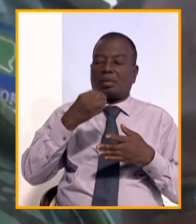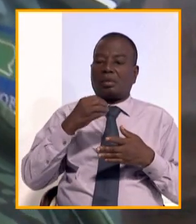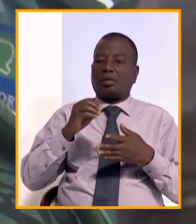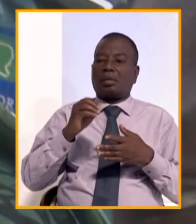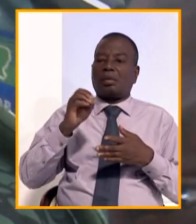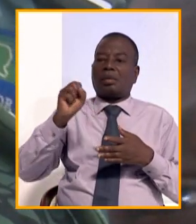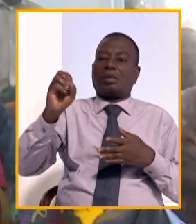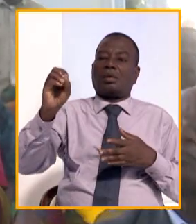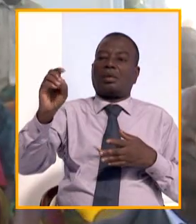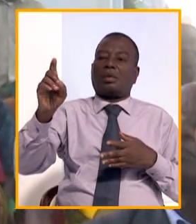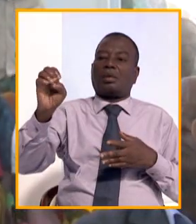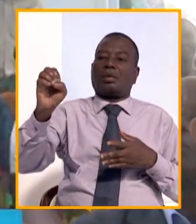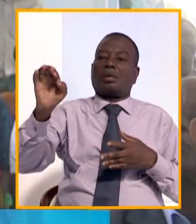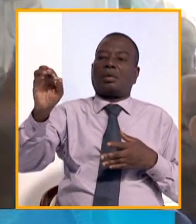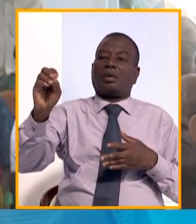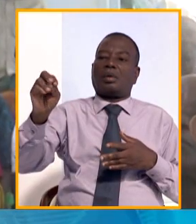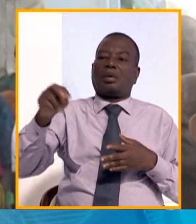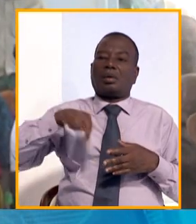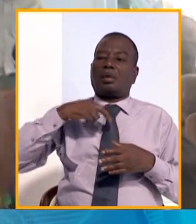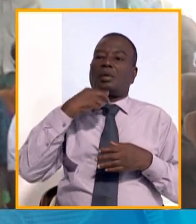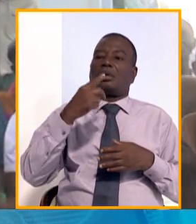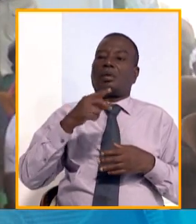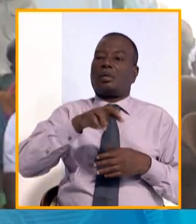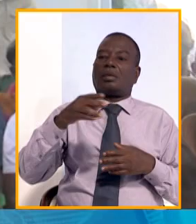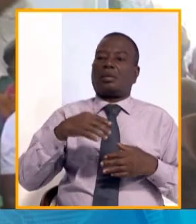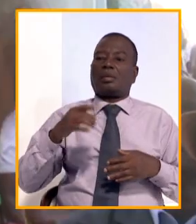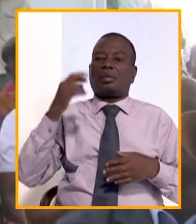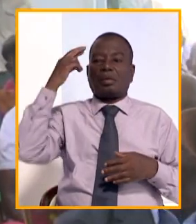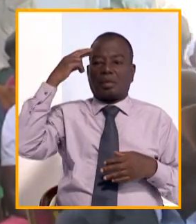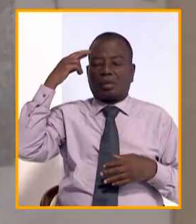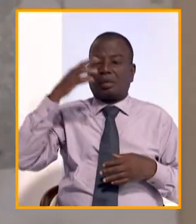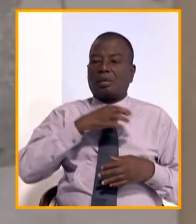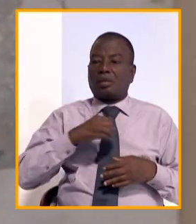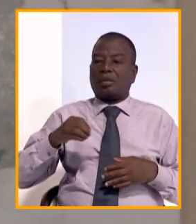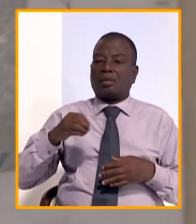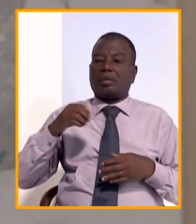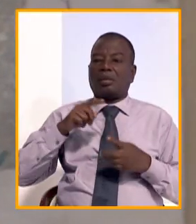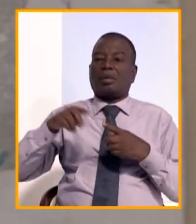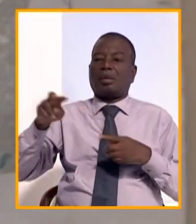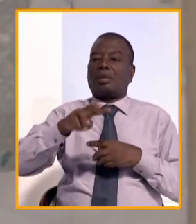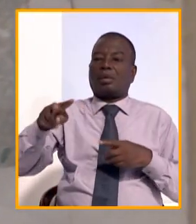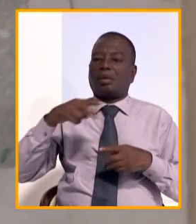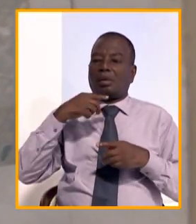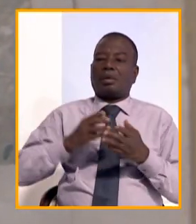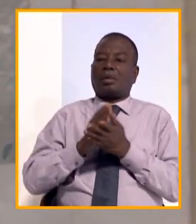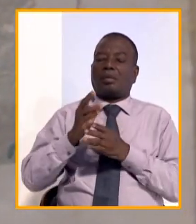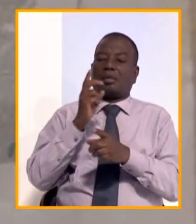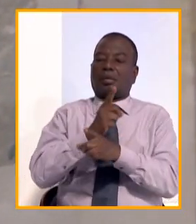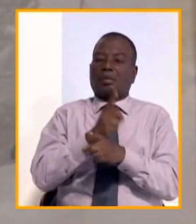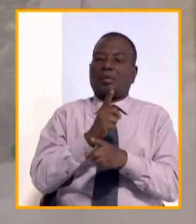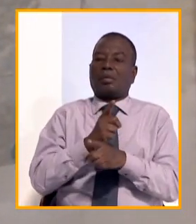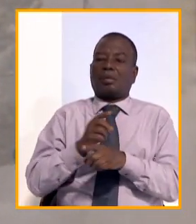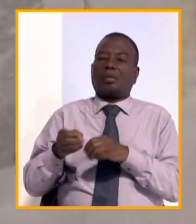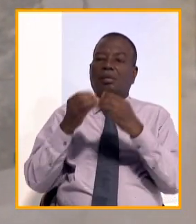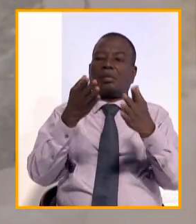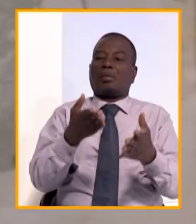effort avec les Eaux et Forêts, ils nous ont dit « Ah, vraiment, vous avez raison, votre bande, elle est à vous, mais elle est tellement bien conservée, on